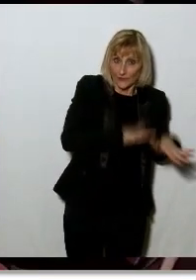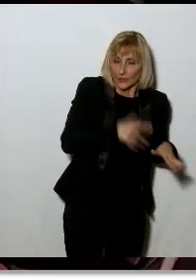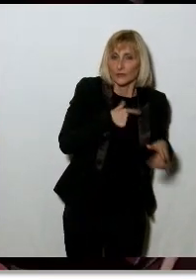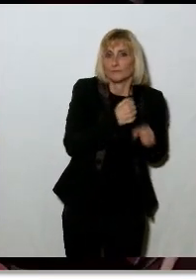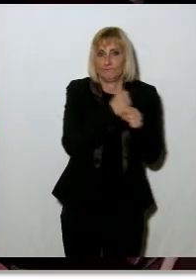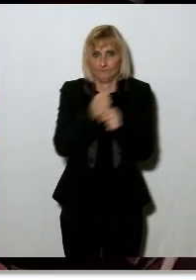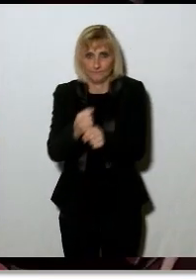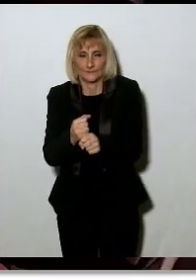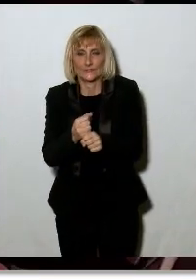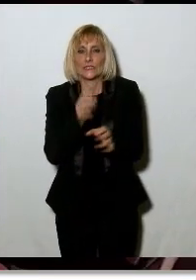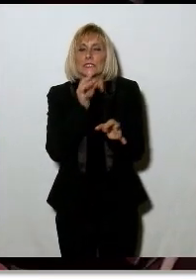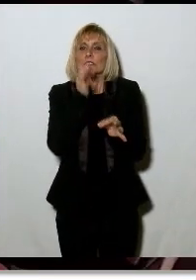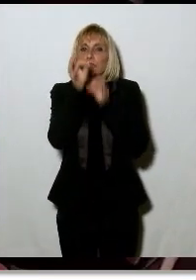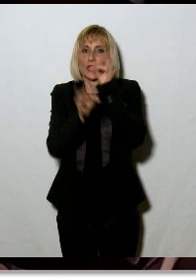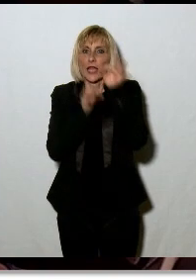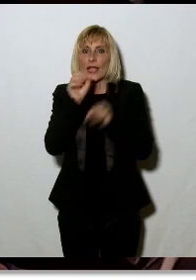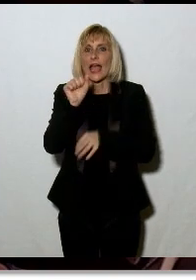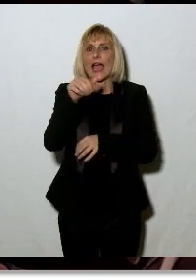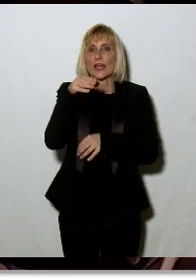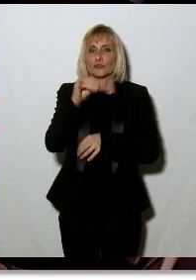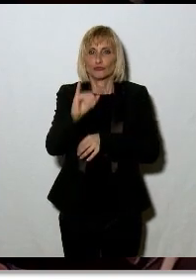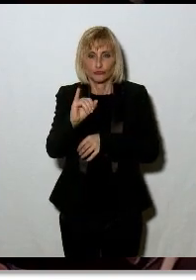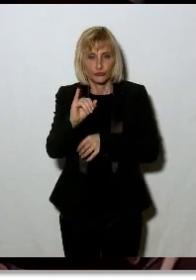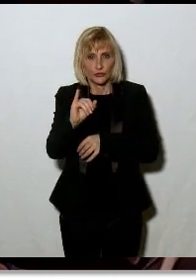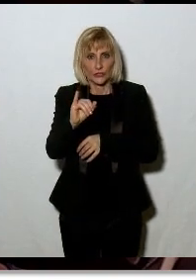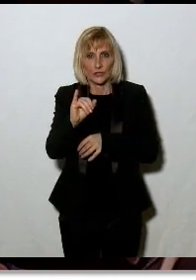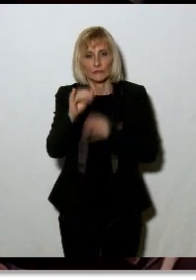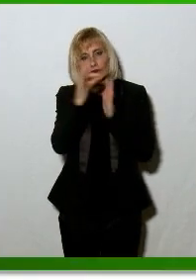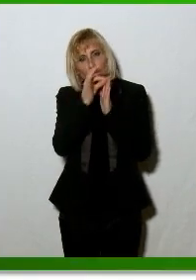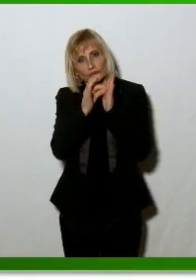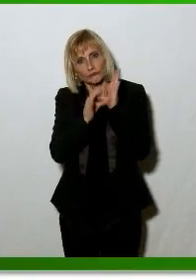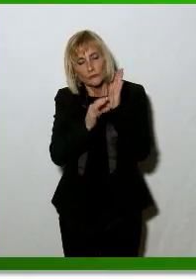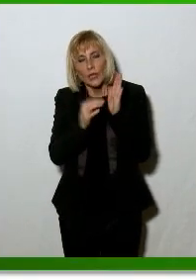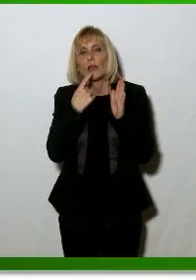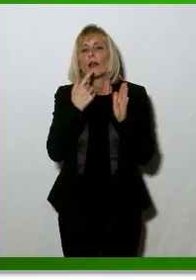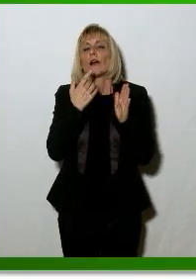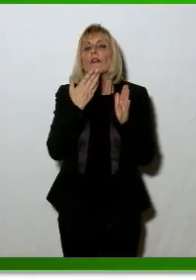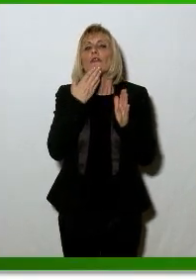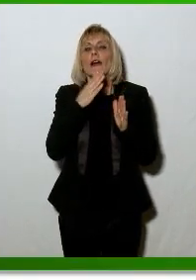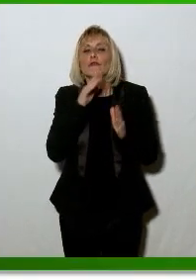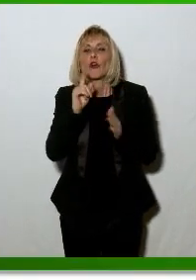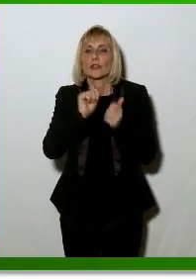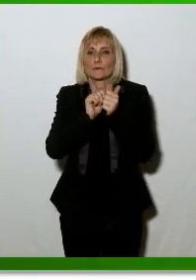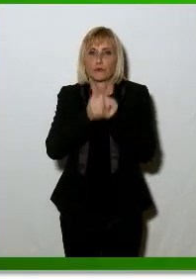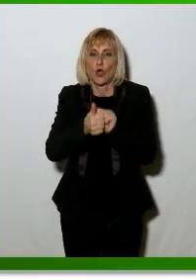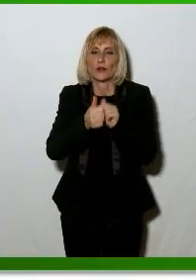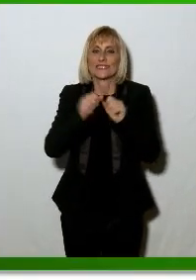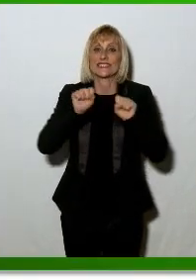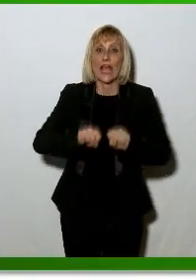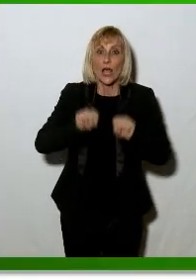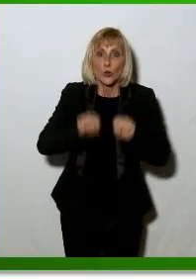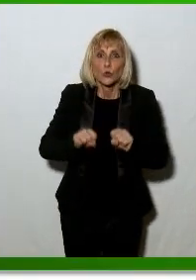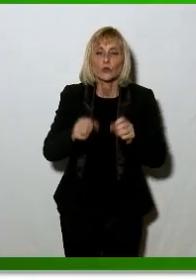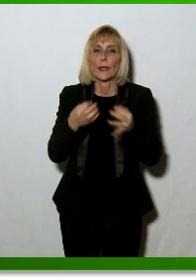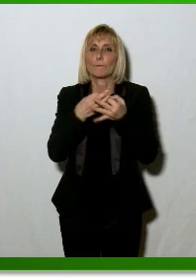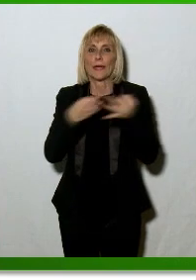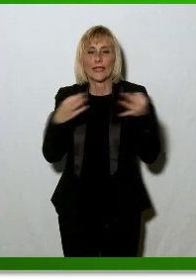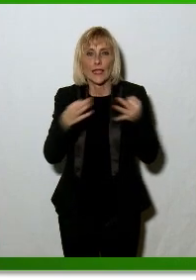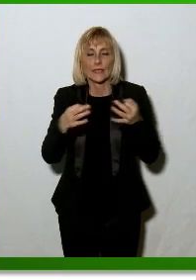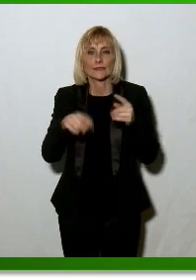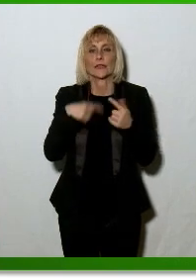illustrerà tutte le misure che Anci sta portando avanti in favore dei comuni nell'ambito dello Sport della salute del Benessere il